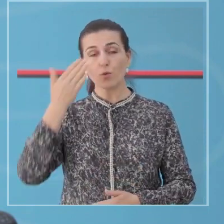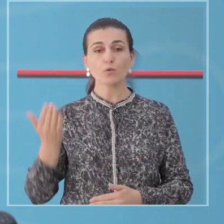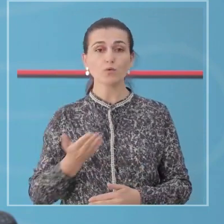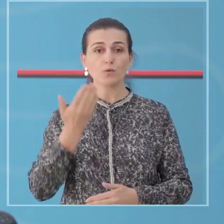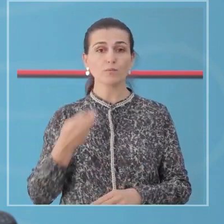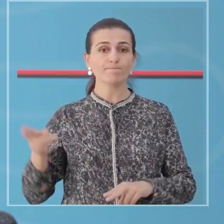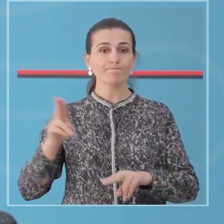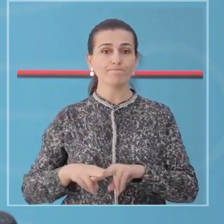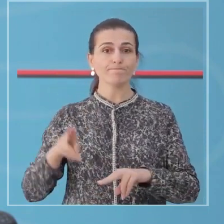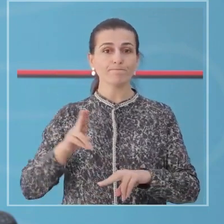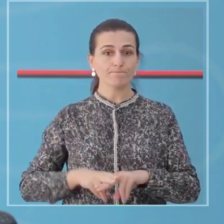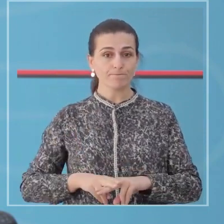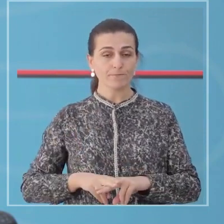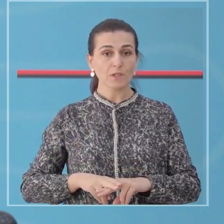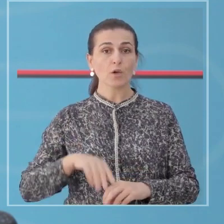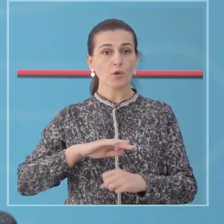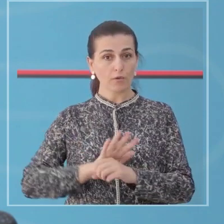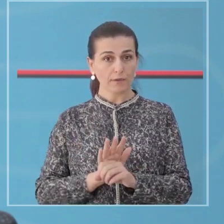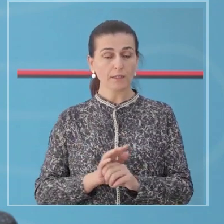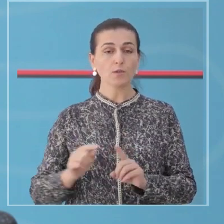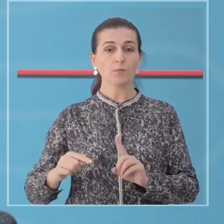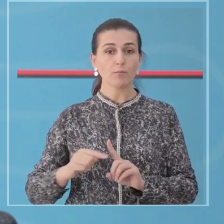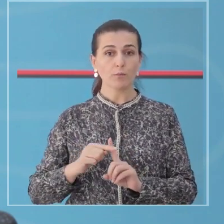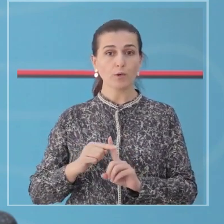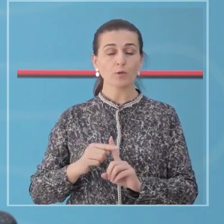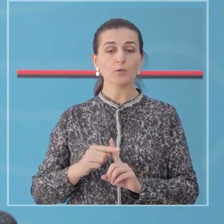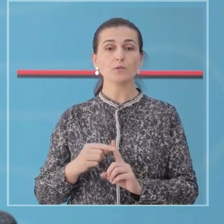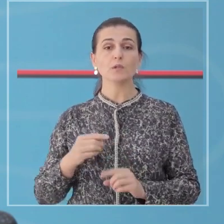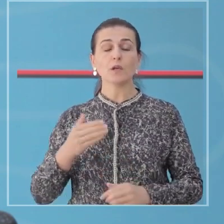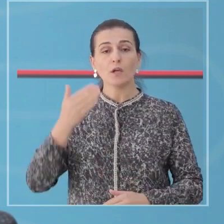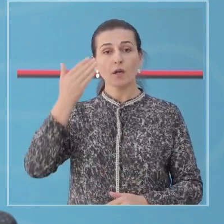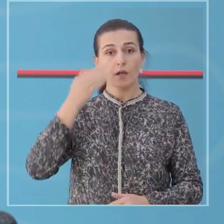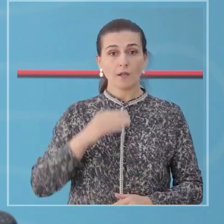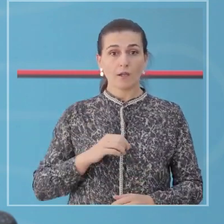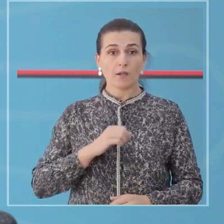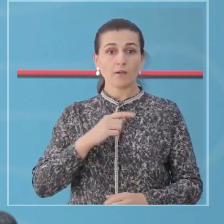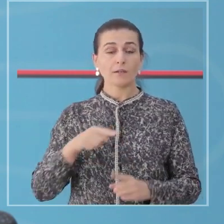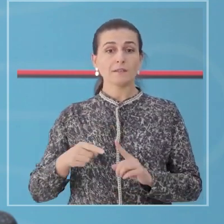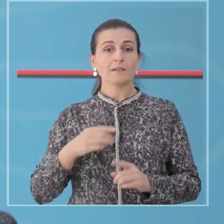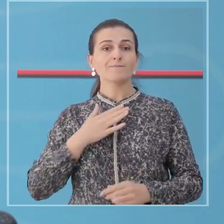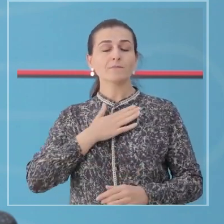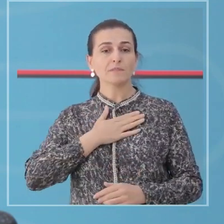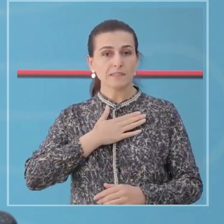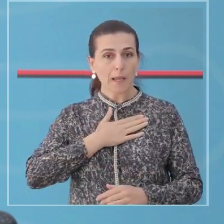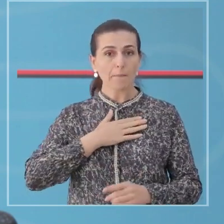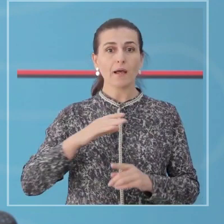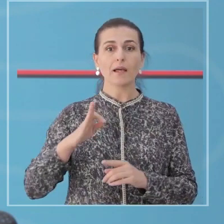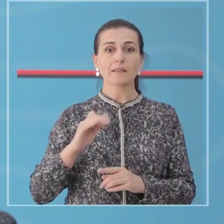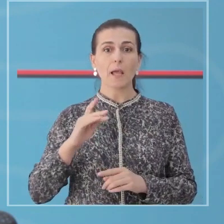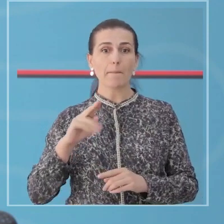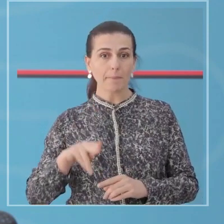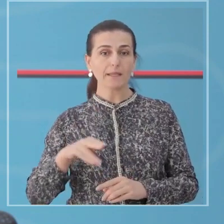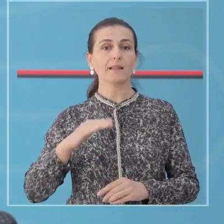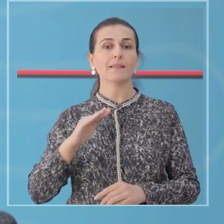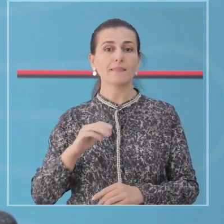ishte bartës asimptomatik i COVID-19 dhe vuante nga ciroz hepatike, SPOK, insuficiencë e rënë kardiake, diabet